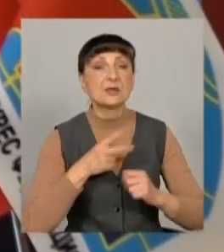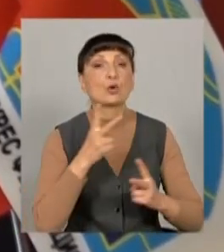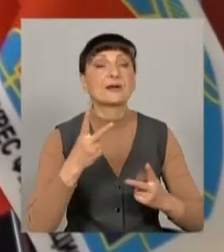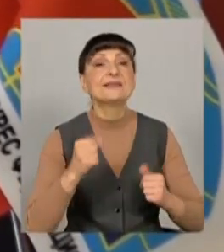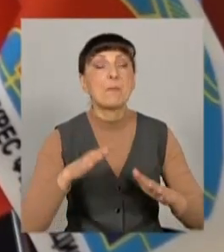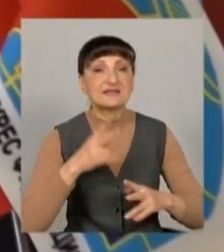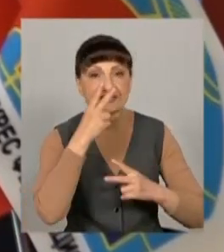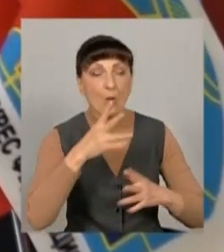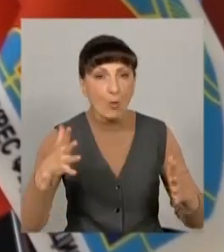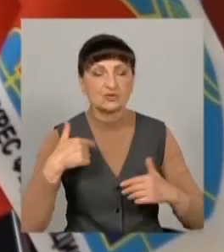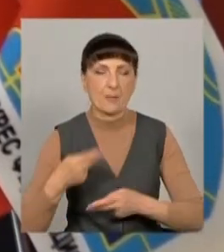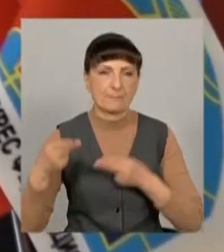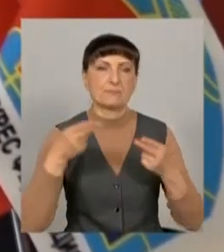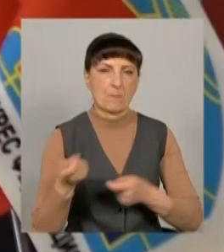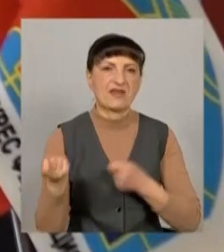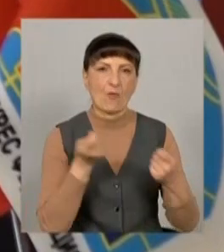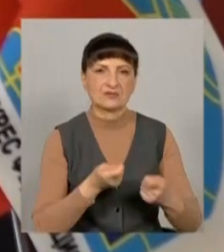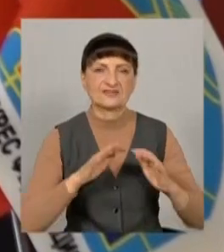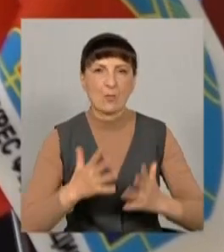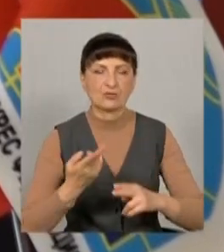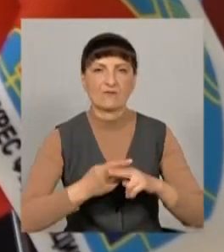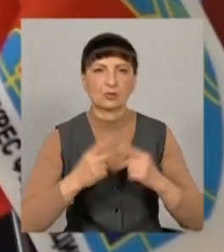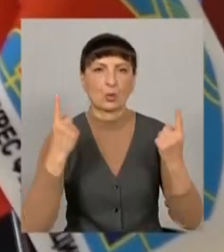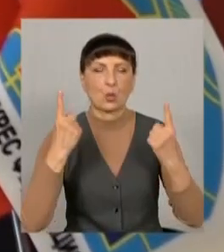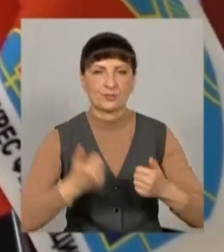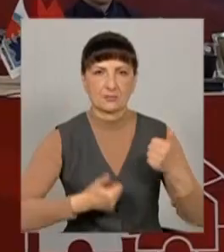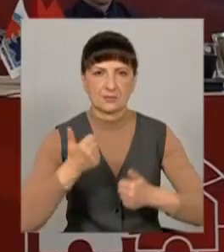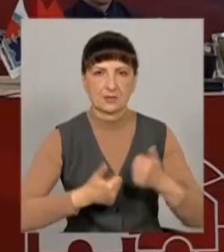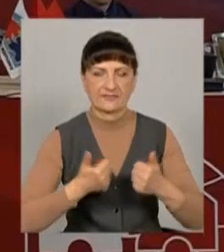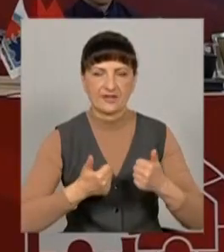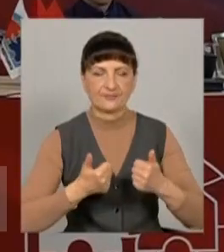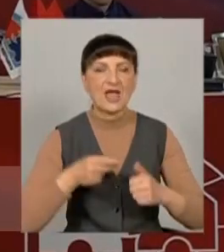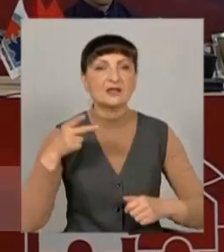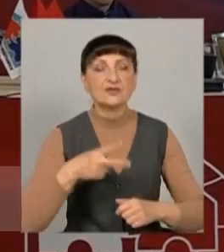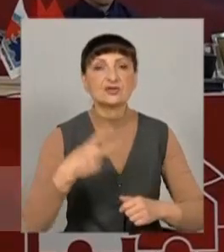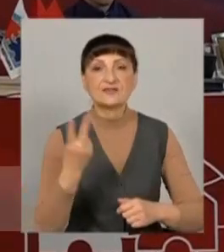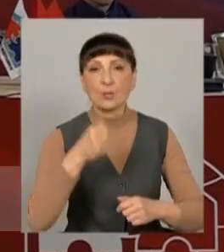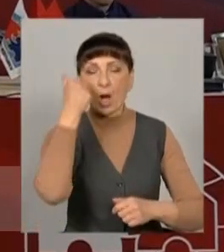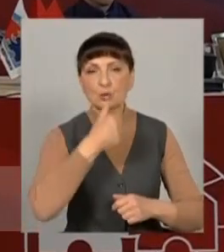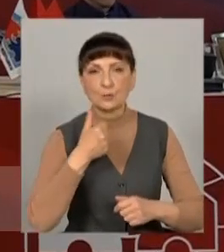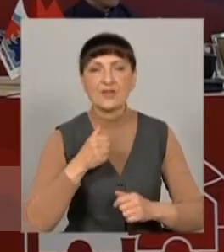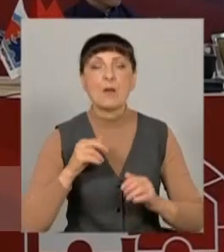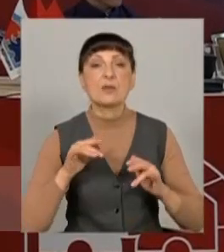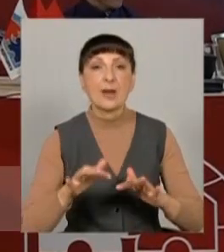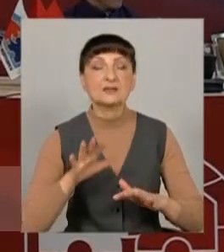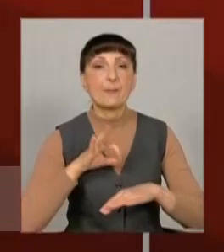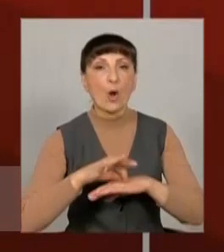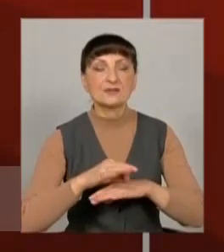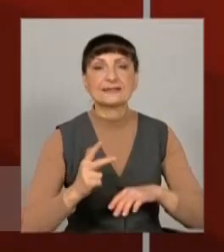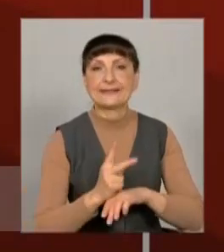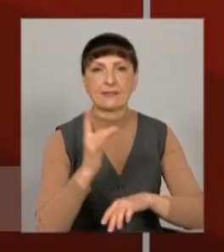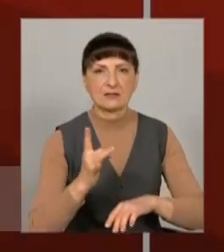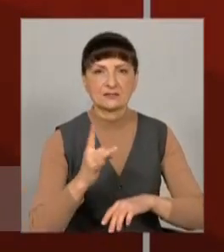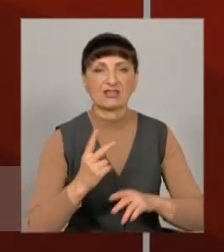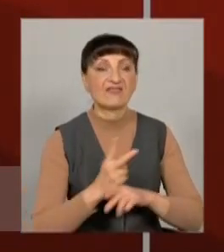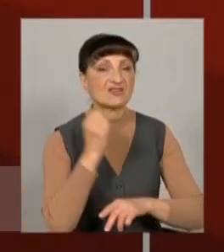и привозить события такого уровня. В 2022 году мероприятие проходило трижды. Дважды